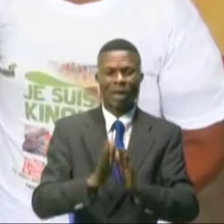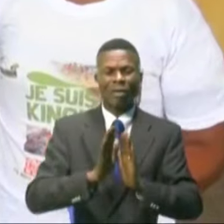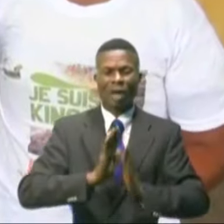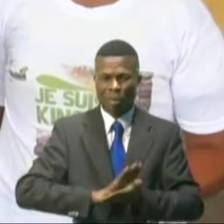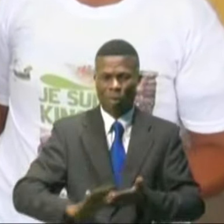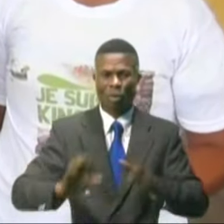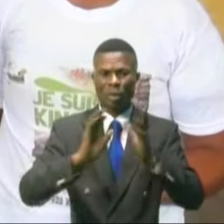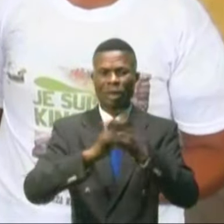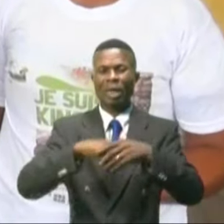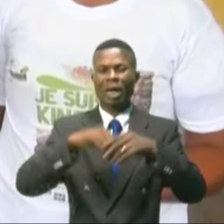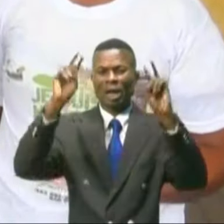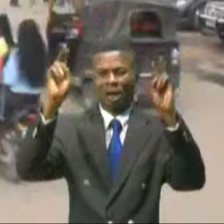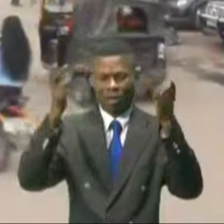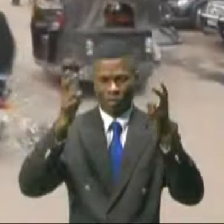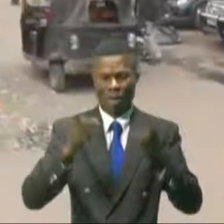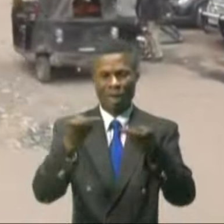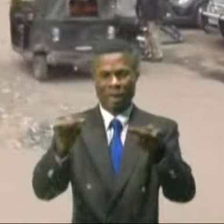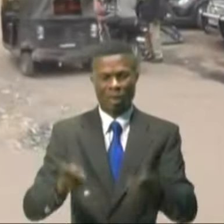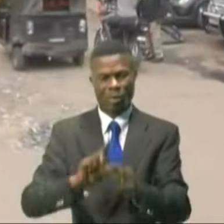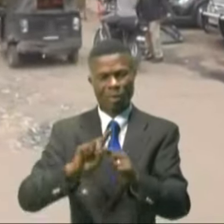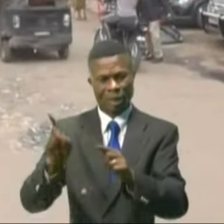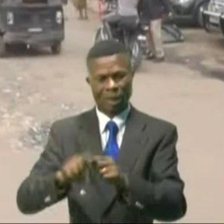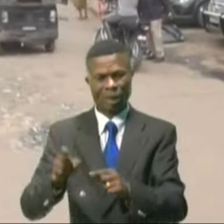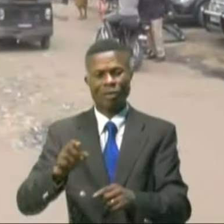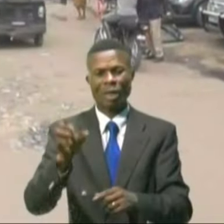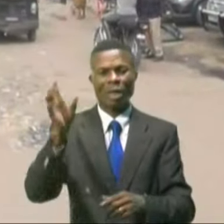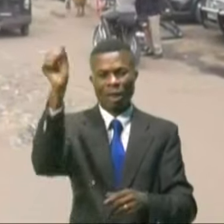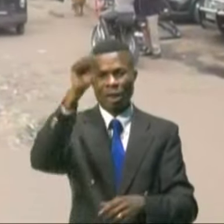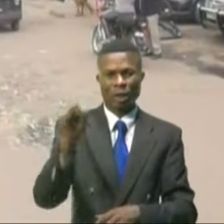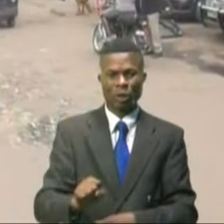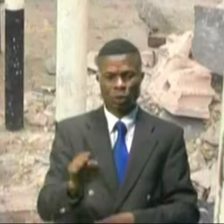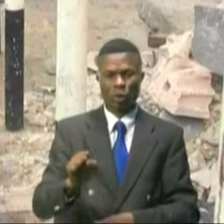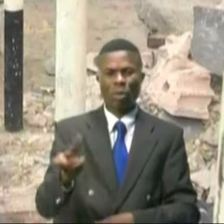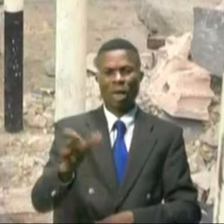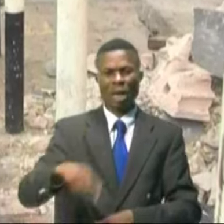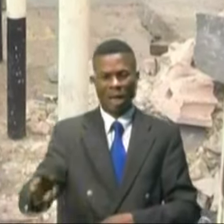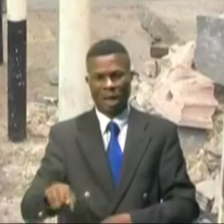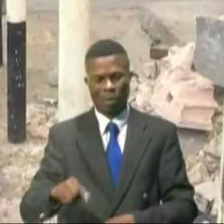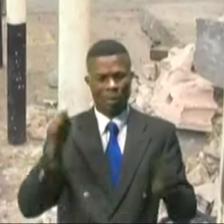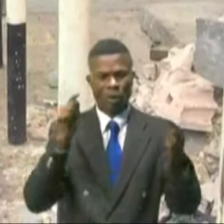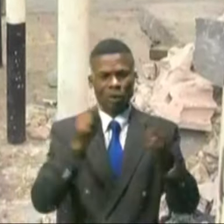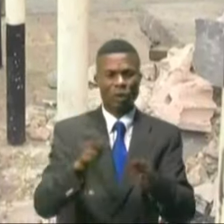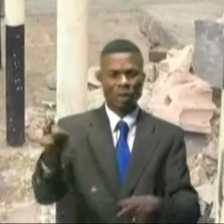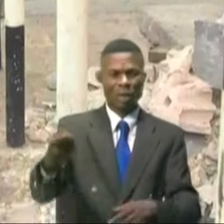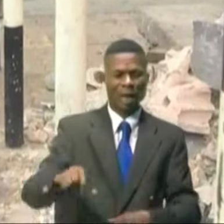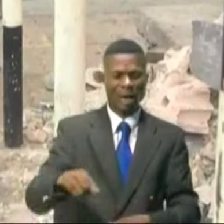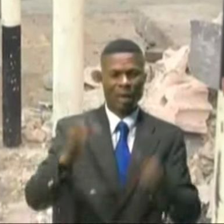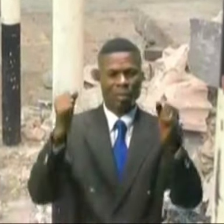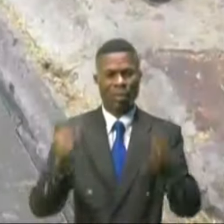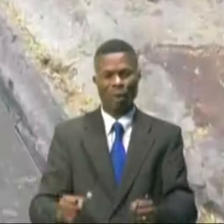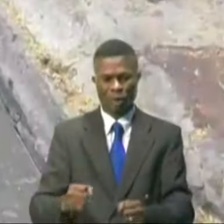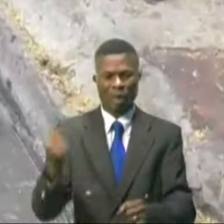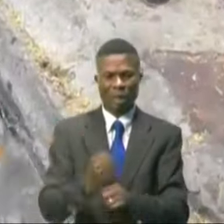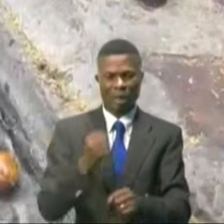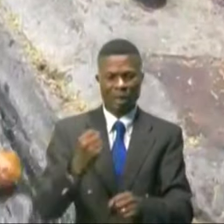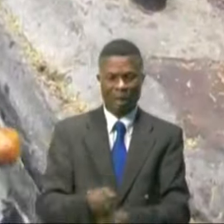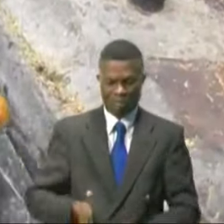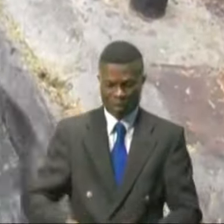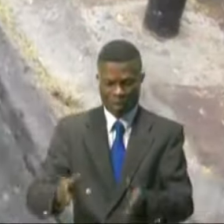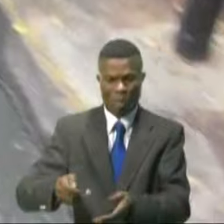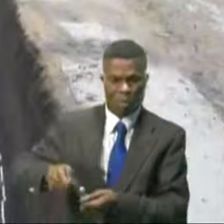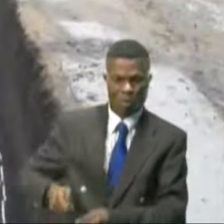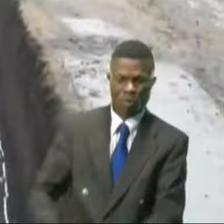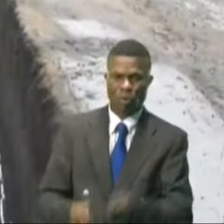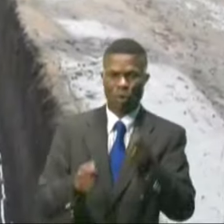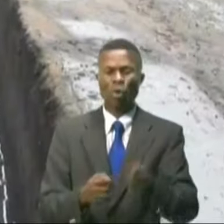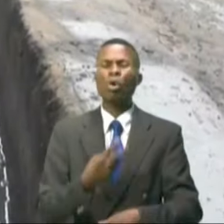urbaine sur les différents sites de Super Lemba. À Lemba Terminus, ces travaux ont consisté au curage des caniveaux bouchés par des